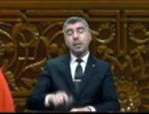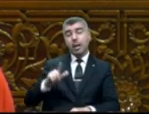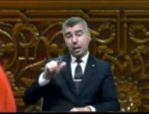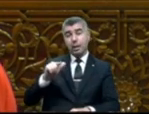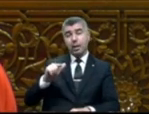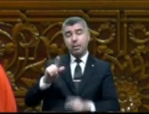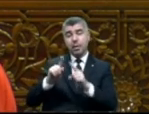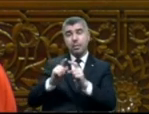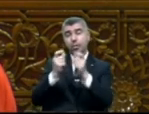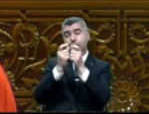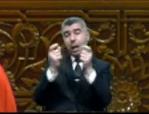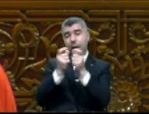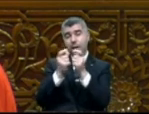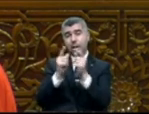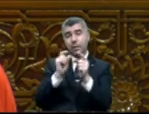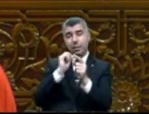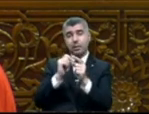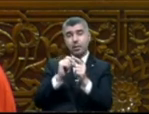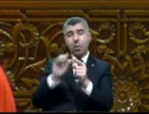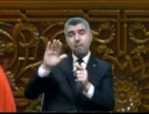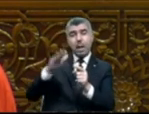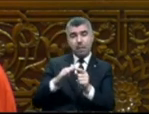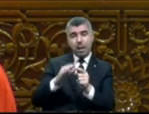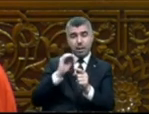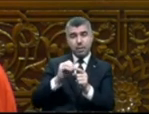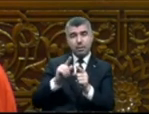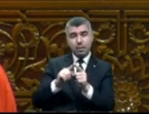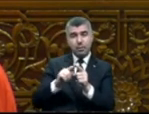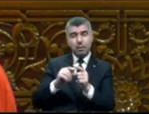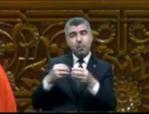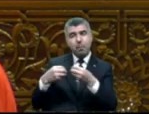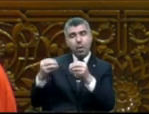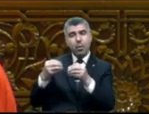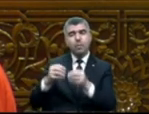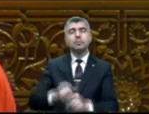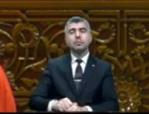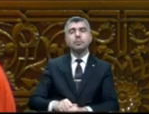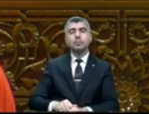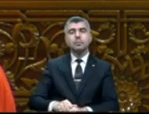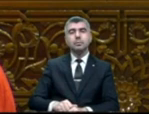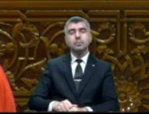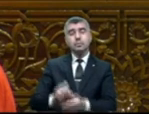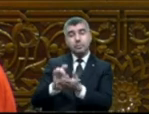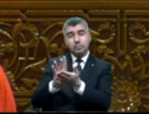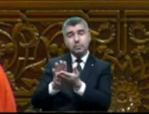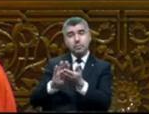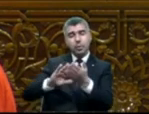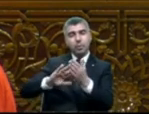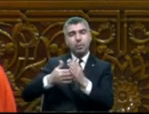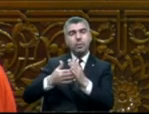هناك معمل بالفيديا بأيت ملول وهو مختص بالمصبرات، وقد تم طرد